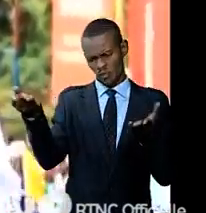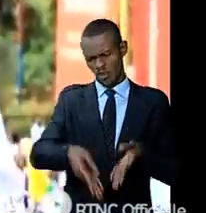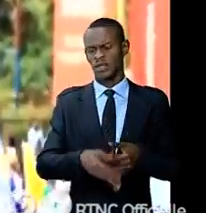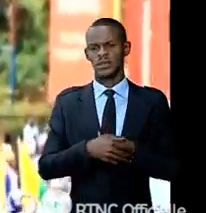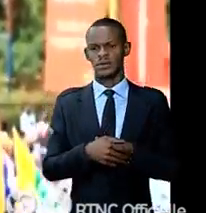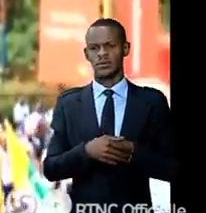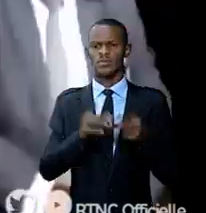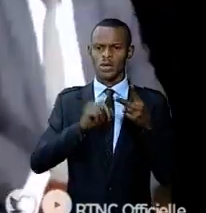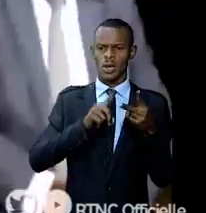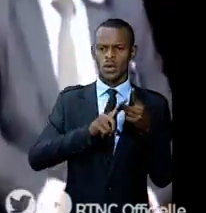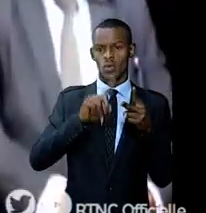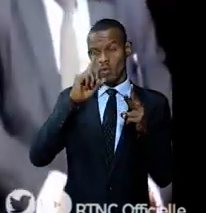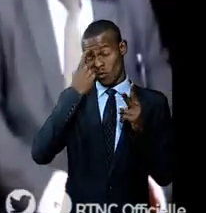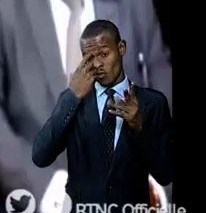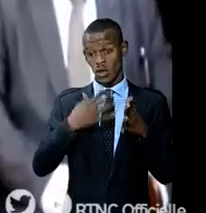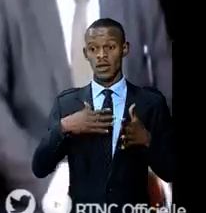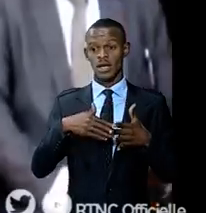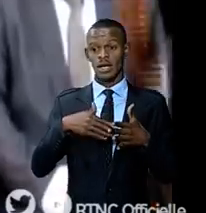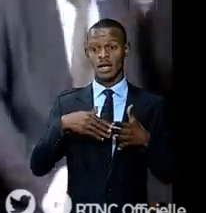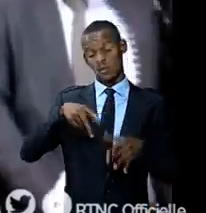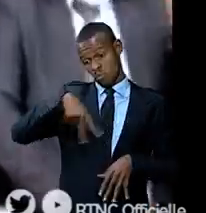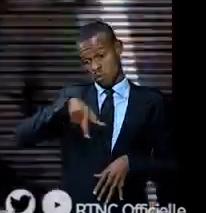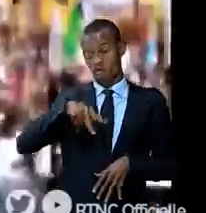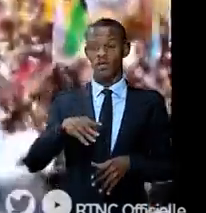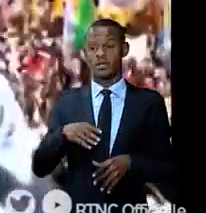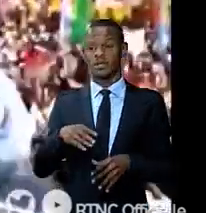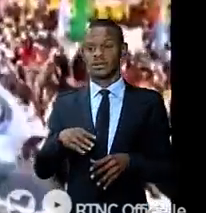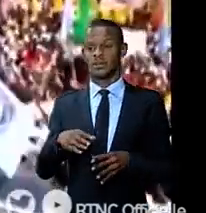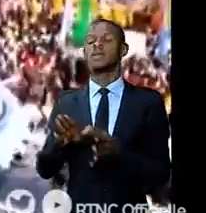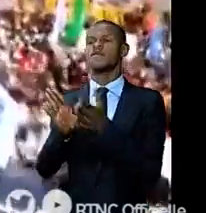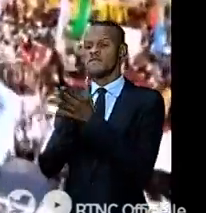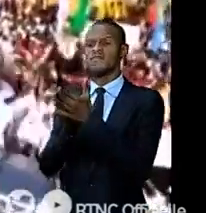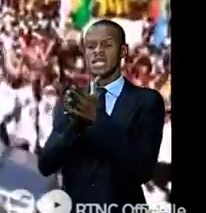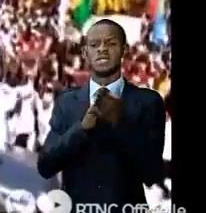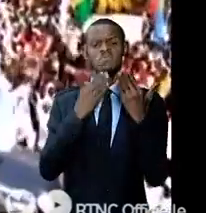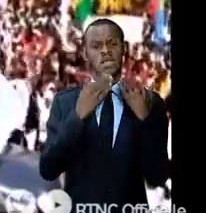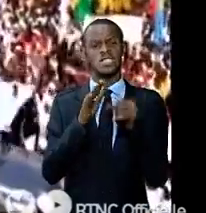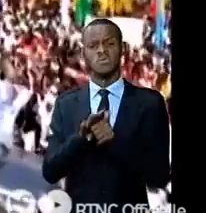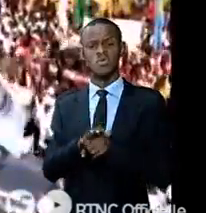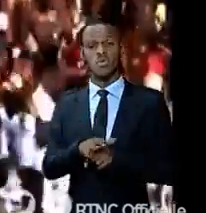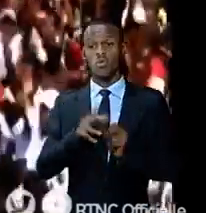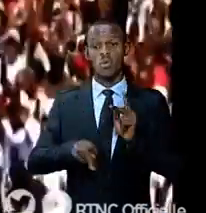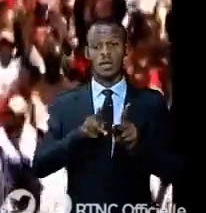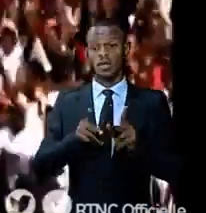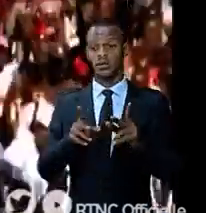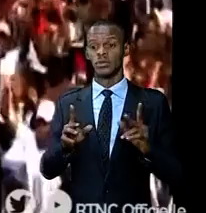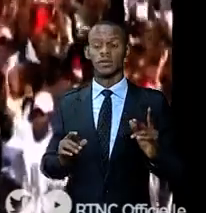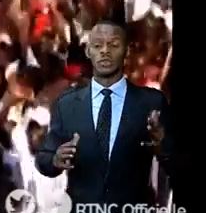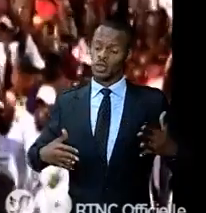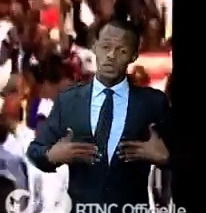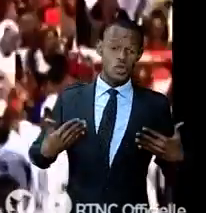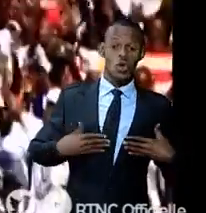avoir prononcé son mot de bienvenue, remercié la population pour l'accueil chaleureux réservé au questeur du Sénat,